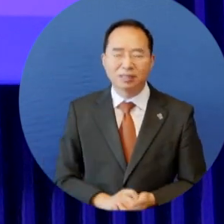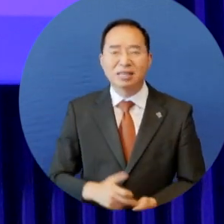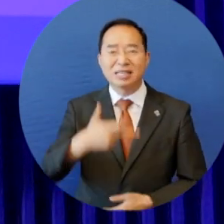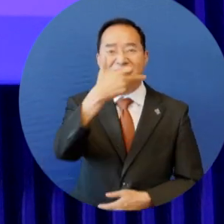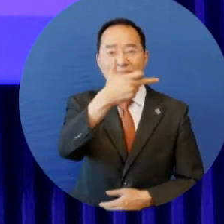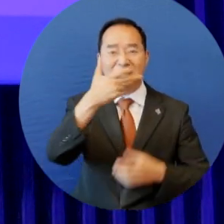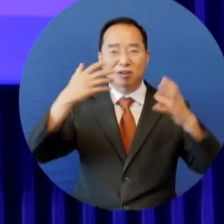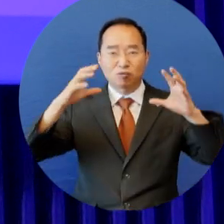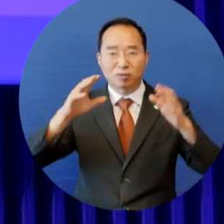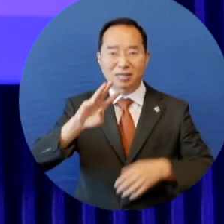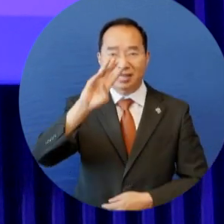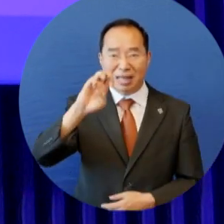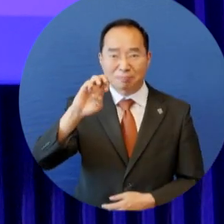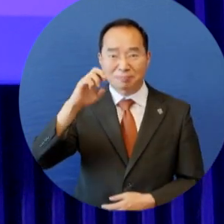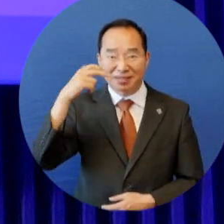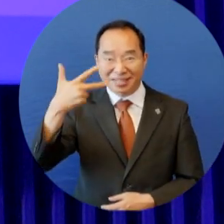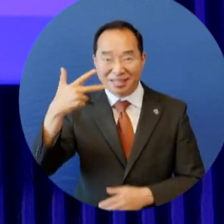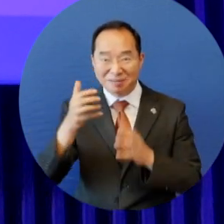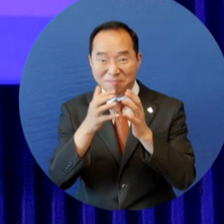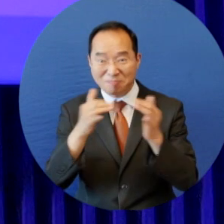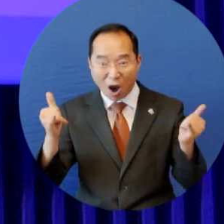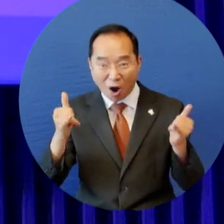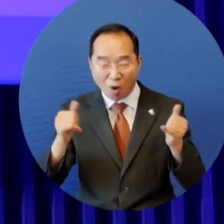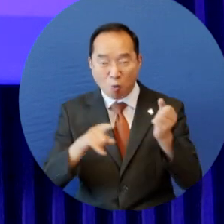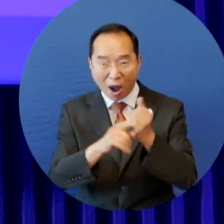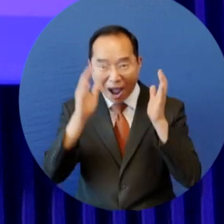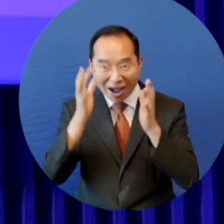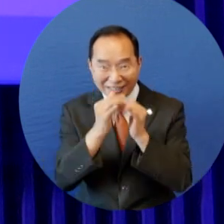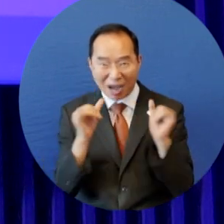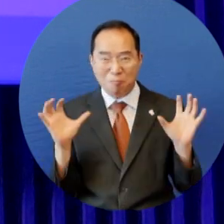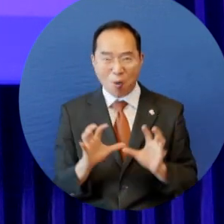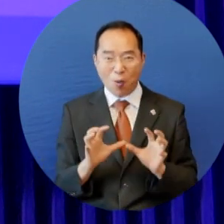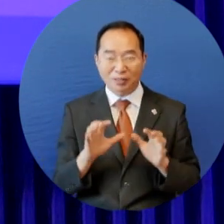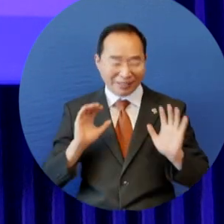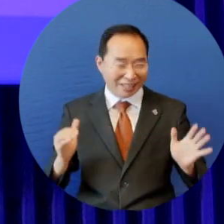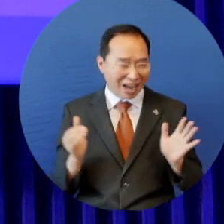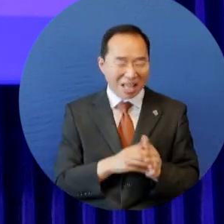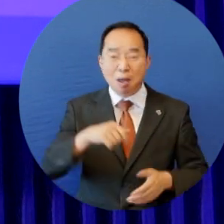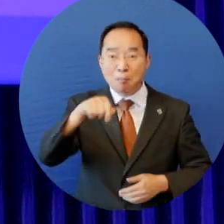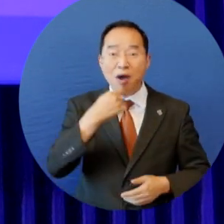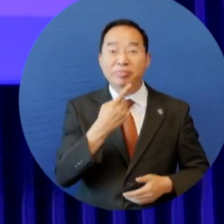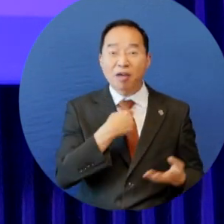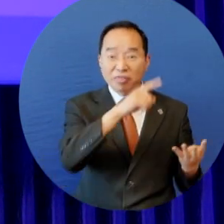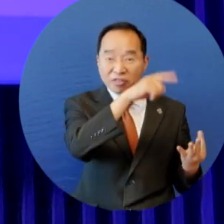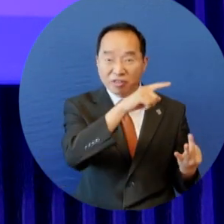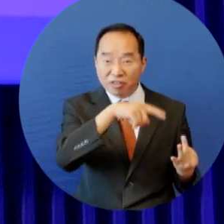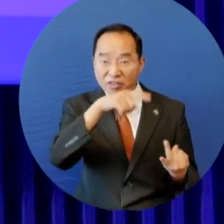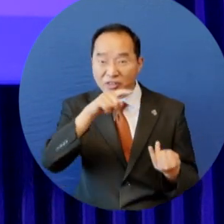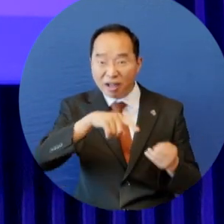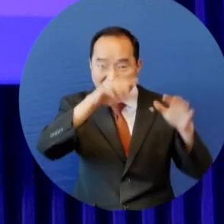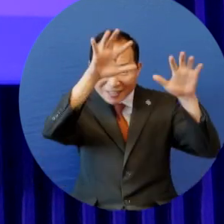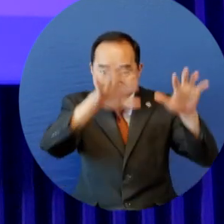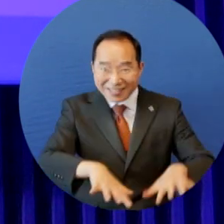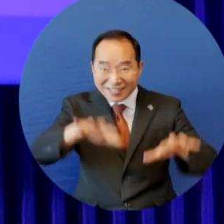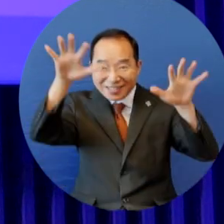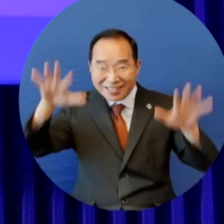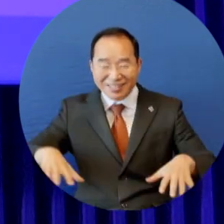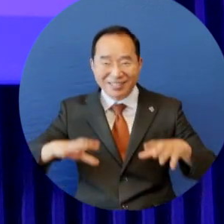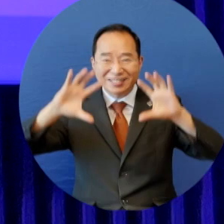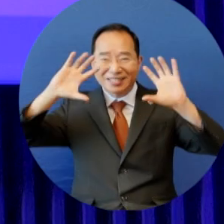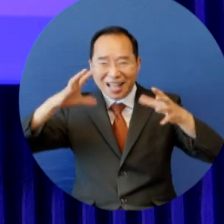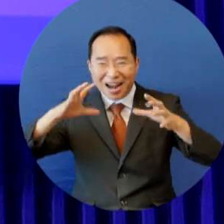것인데요. 17개국의 37명의 과학자들이 모여서 이제까지 인류가 먹어왔던 식단들을 각